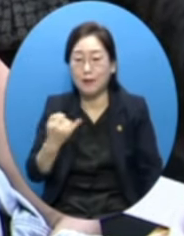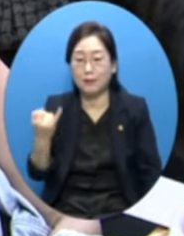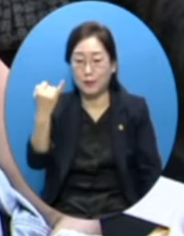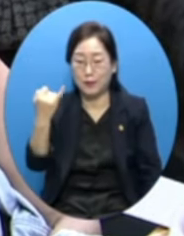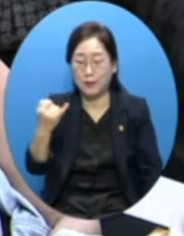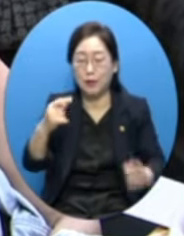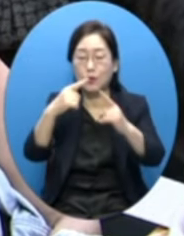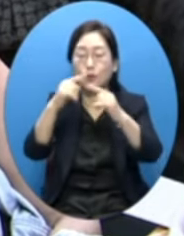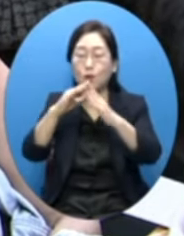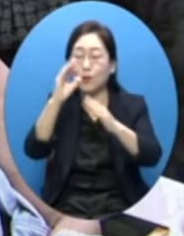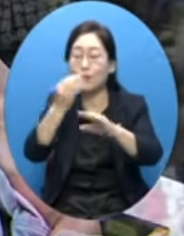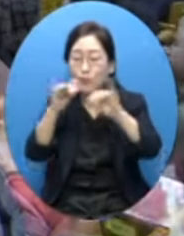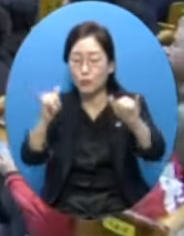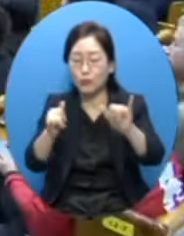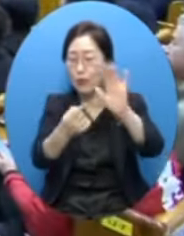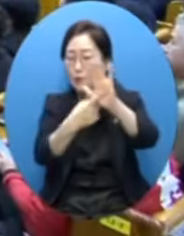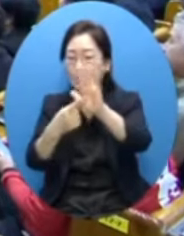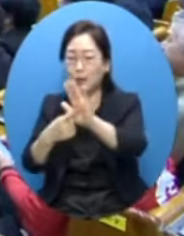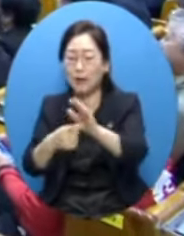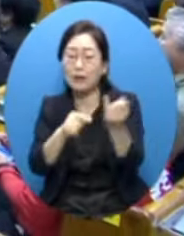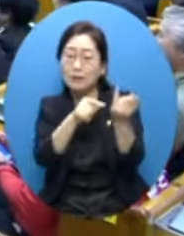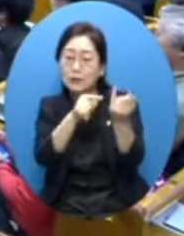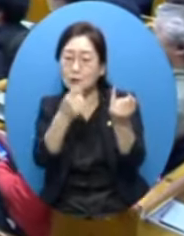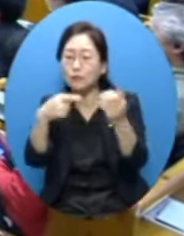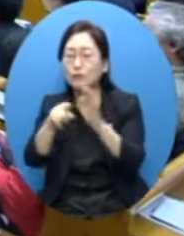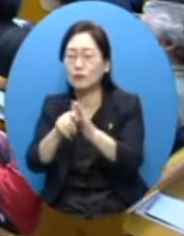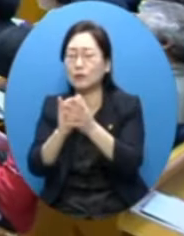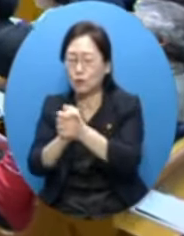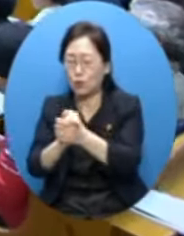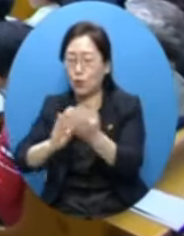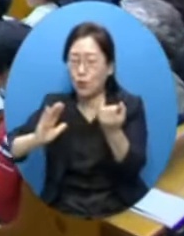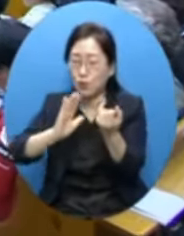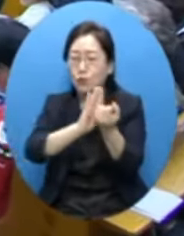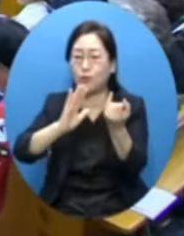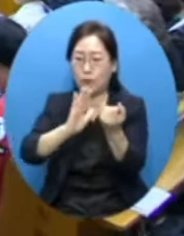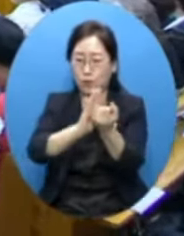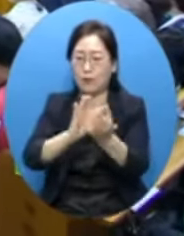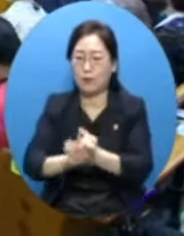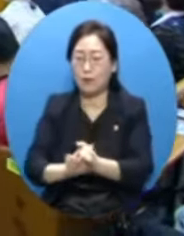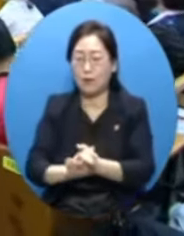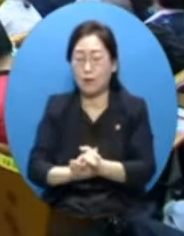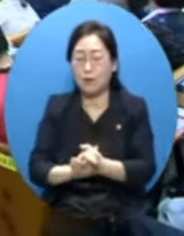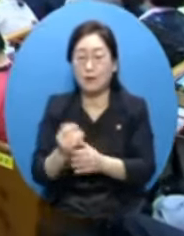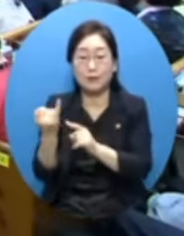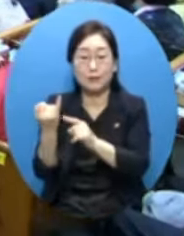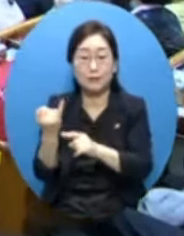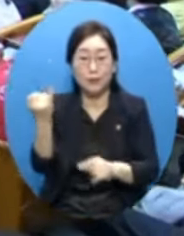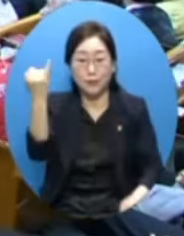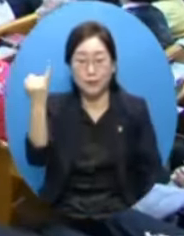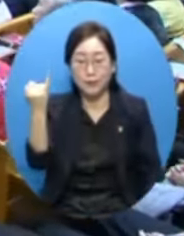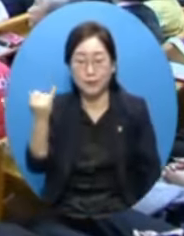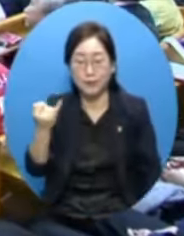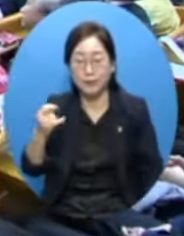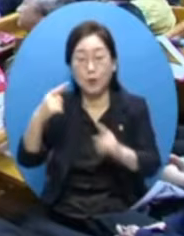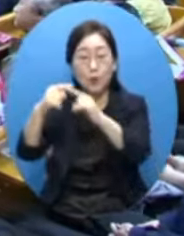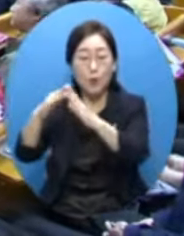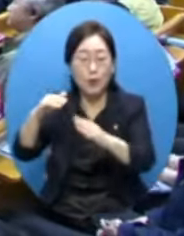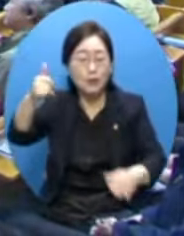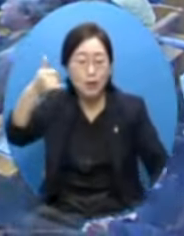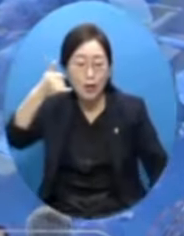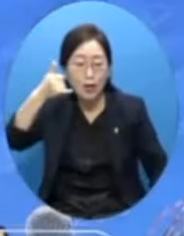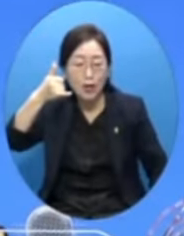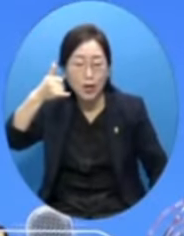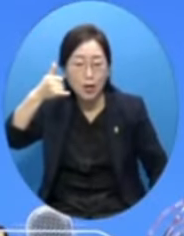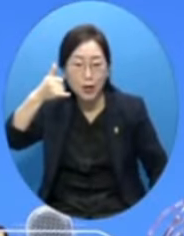교회 성도들에게 알려서 이 잠을 위해서 기도해주기 시작했습니다. 언니가 교회에서 전화가 왔는데 스피커폰을